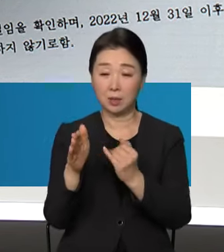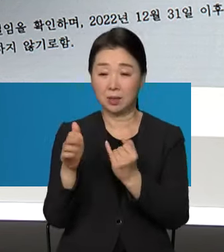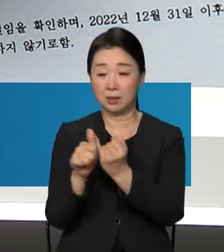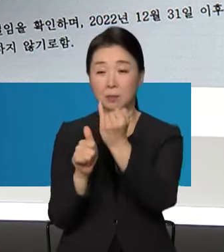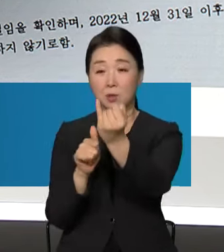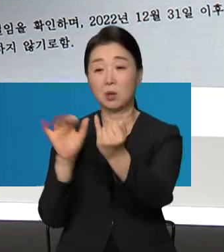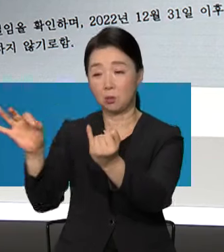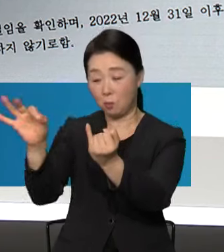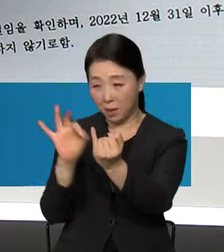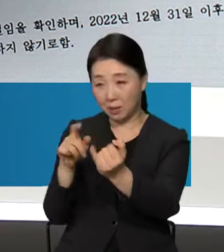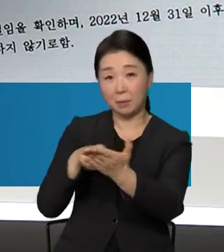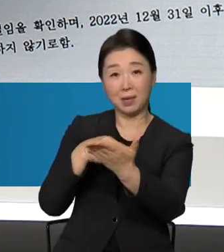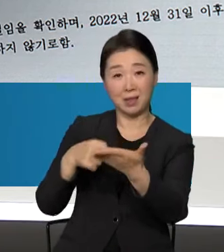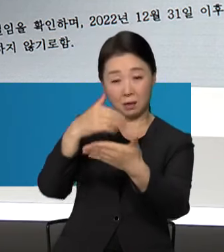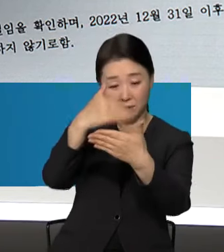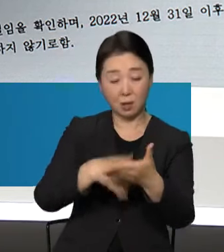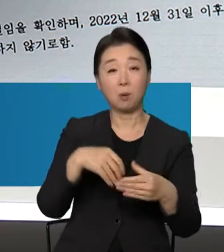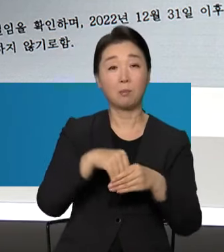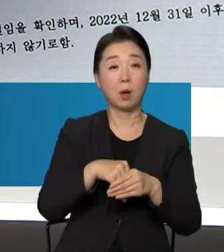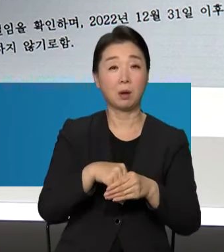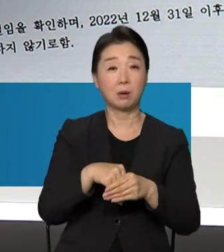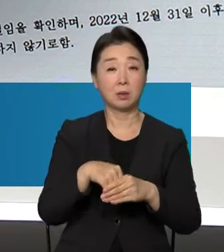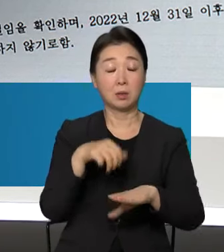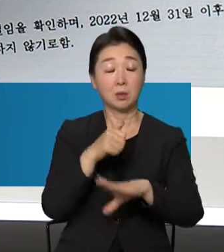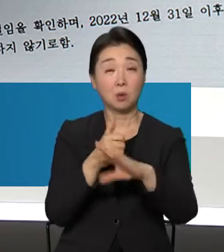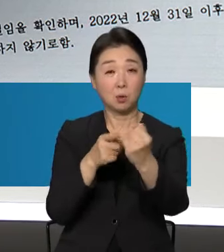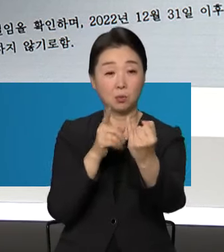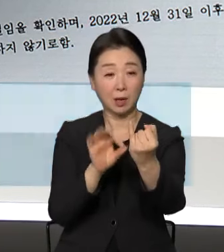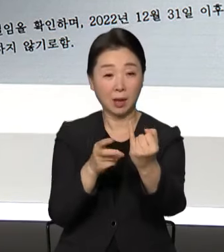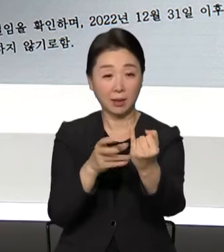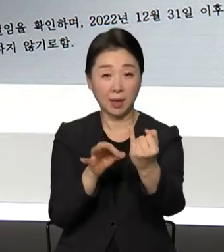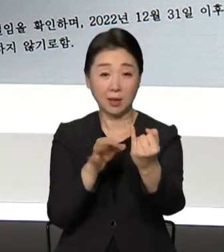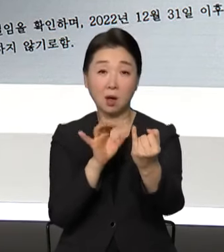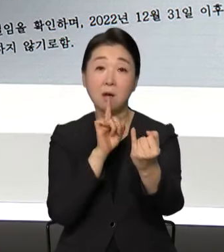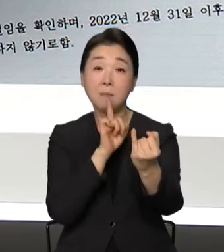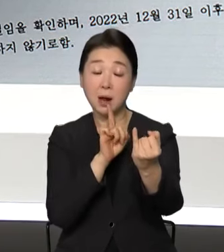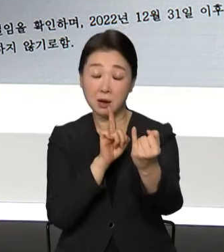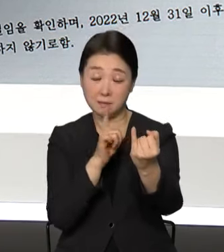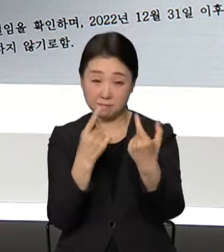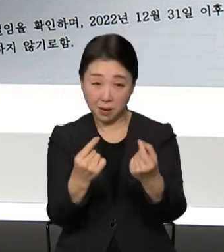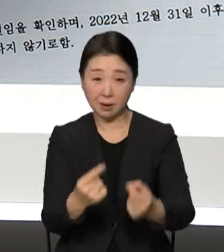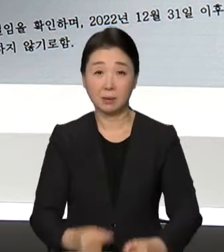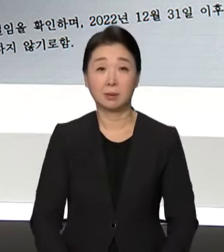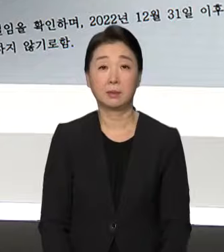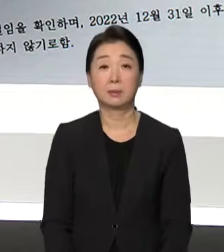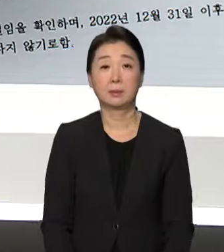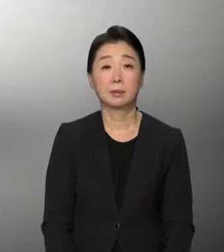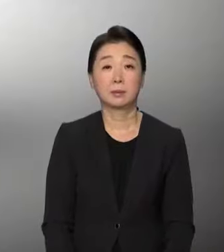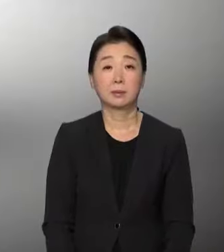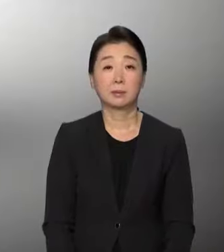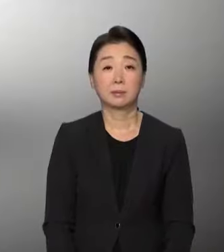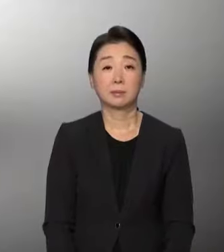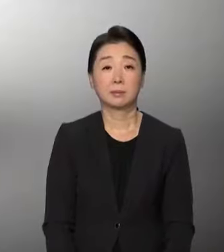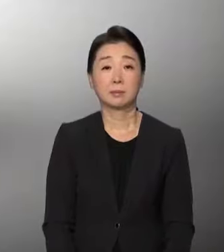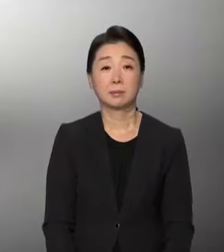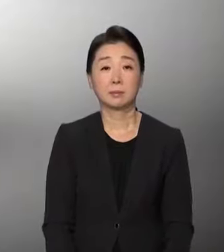갚겠다는 내용이 담겼습니다. 강혜경 씨의 주장을 뒷받침하는 문서가 확인된 겁니다. 윤재영 기자입니다.